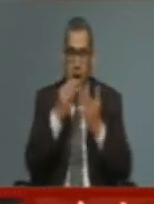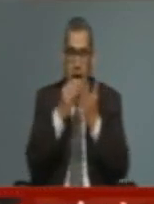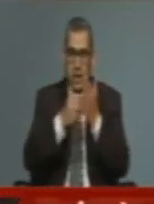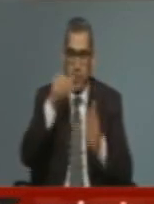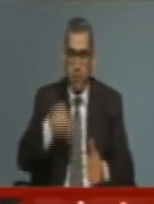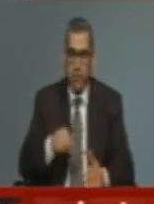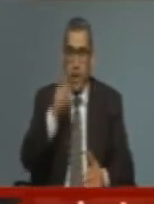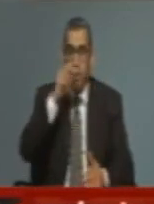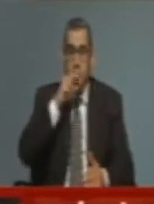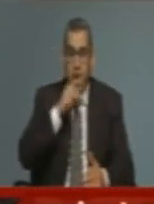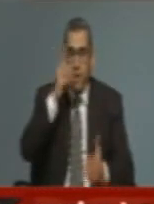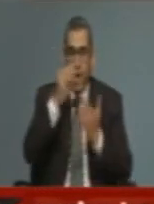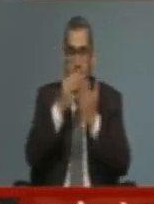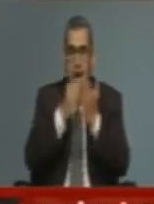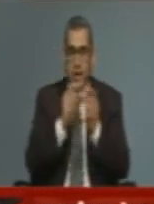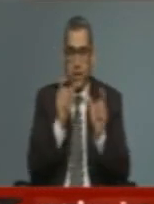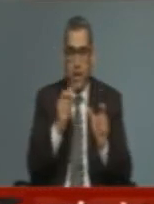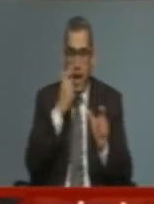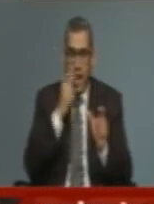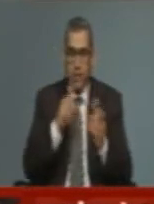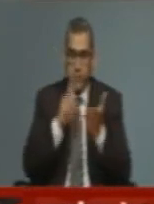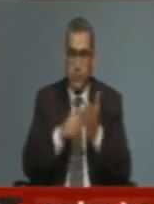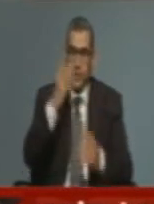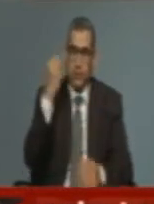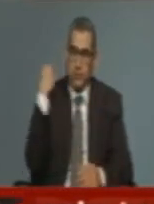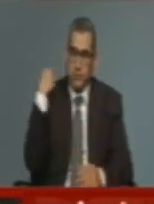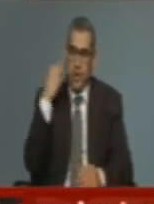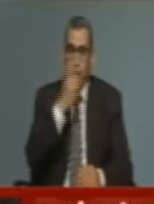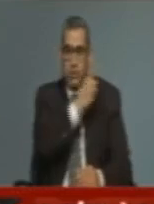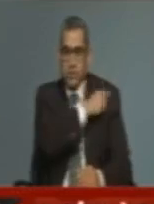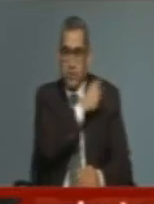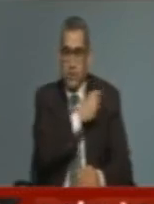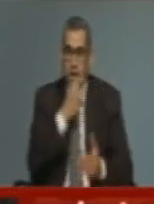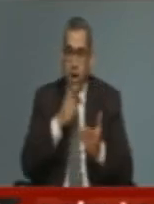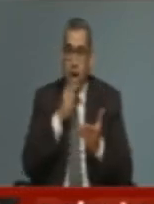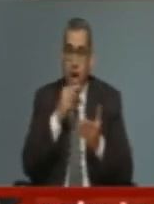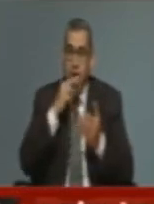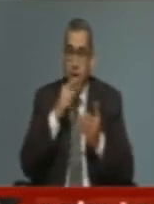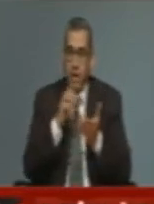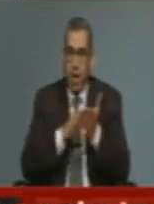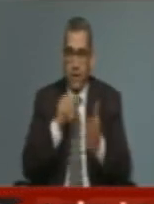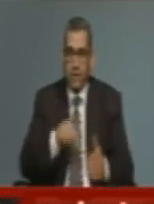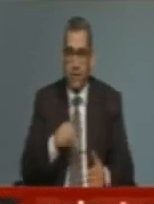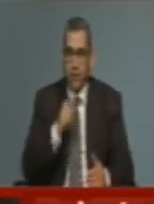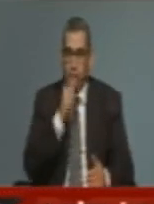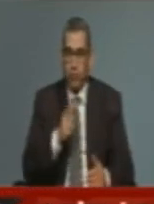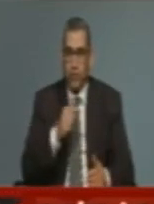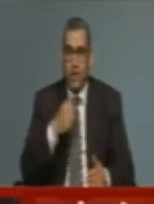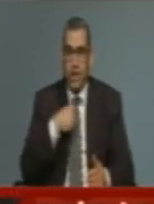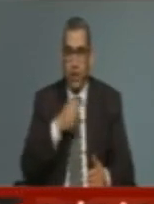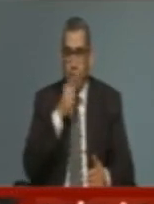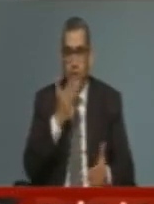حسيب رقيب، بيتحسب علينا ومتراقبين فيه. فاحنا يعني اصل النهارده يوم جميل